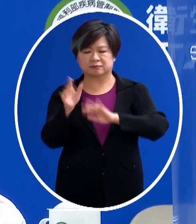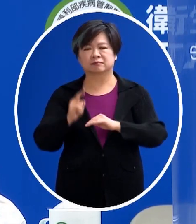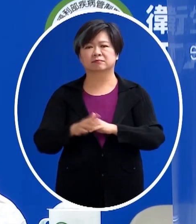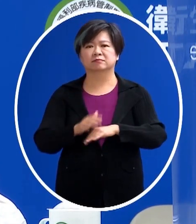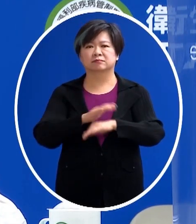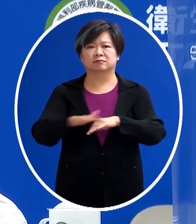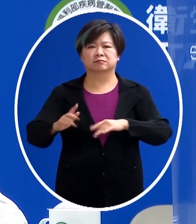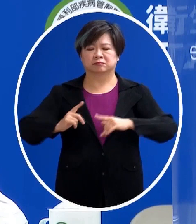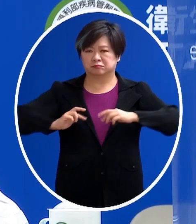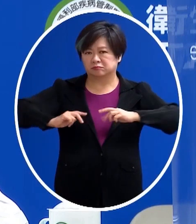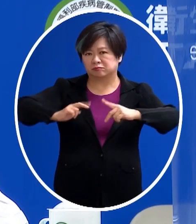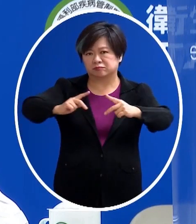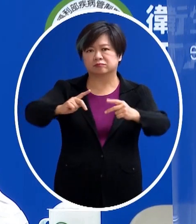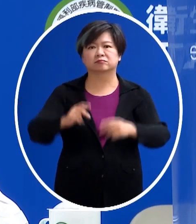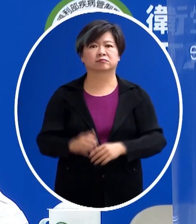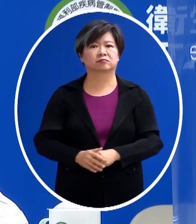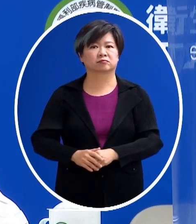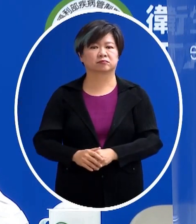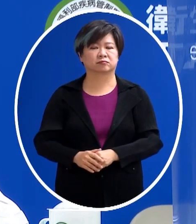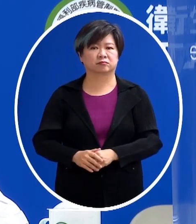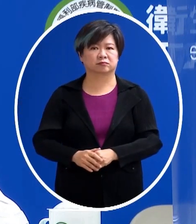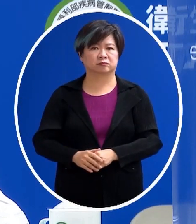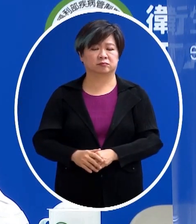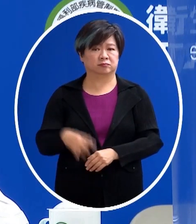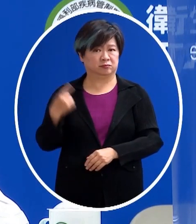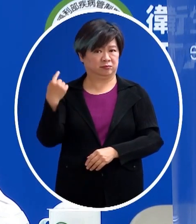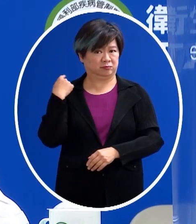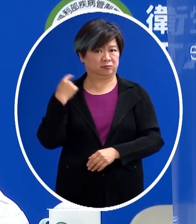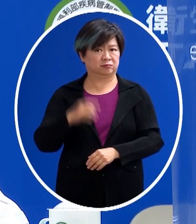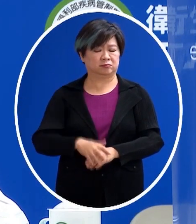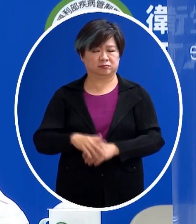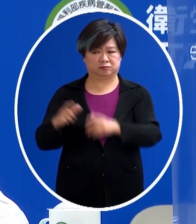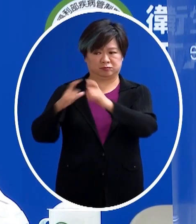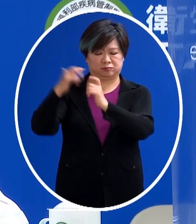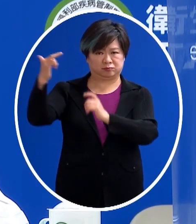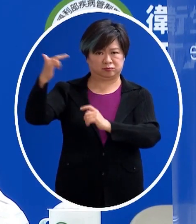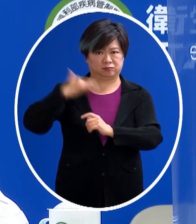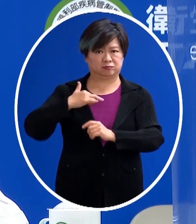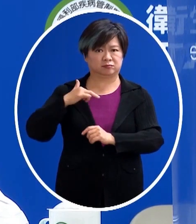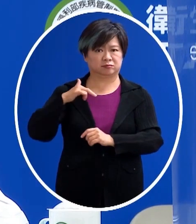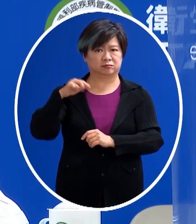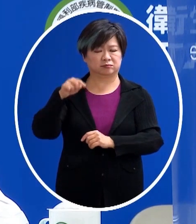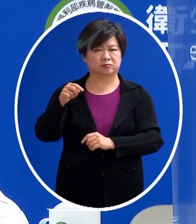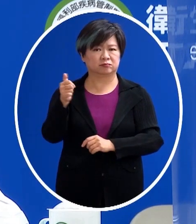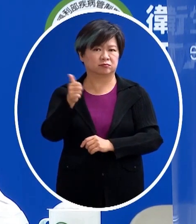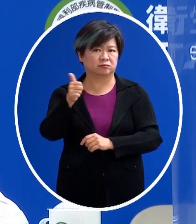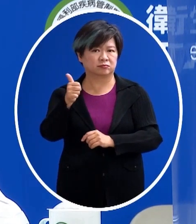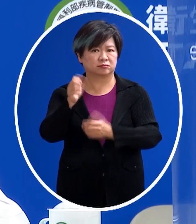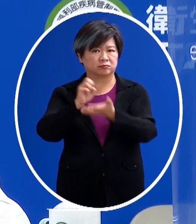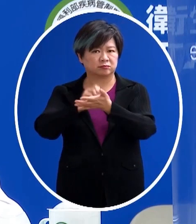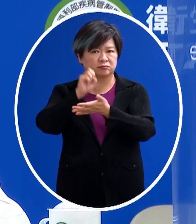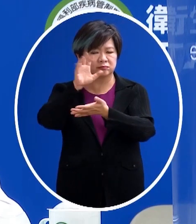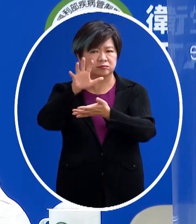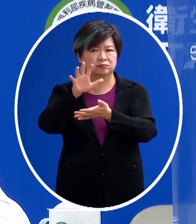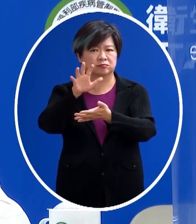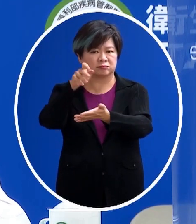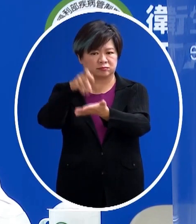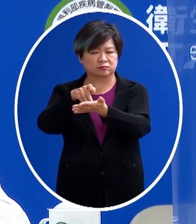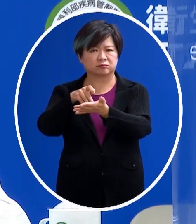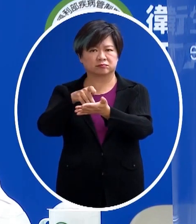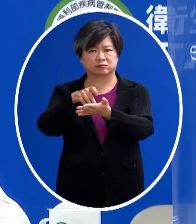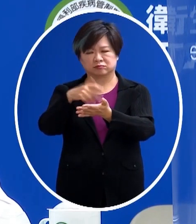动式的检讨。那不过这一位哈，这一次回来的这一位里面，他其实在报到的时候就量